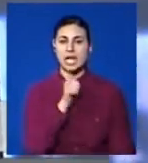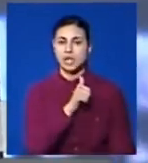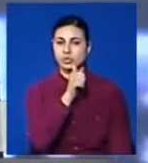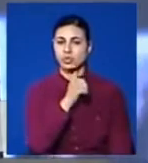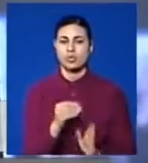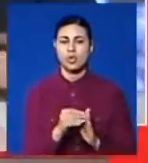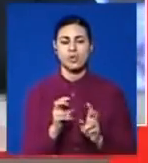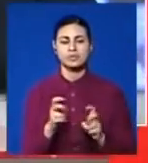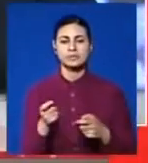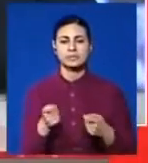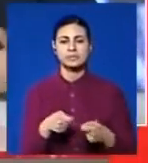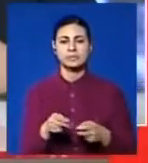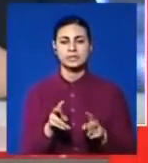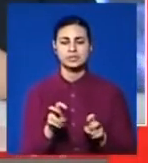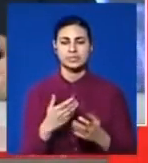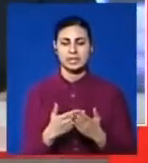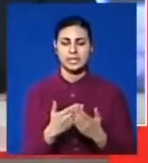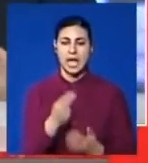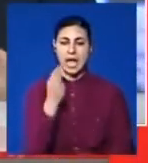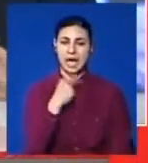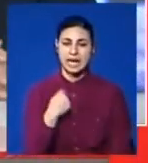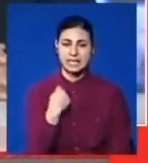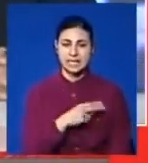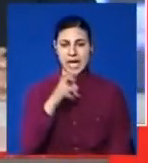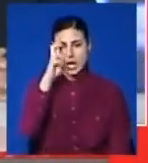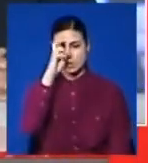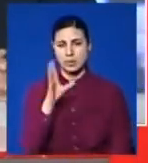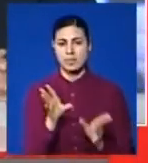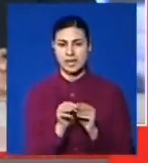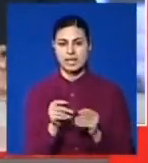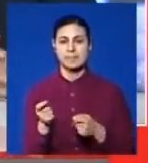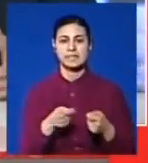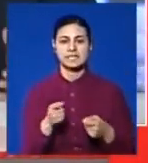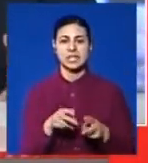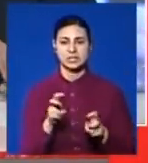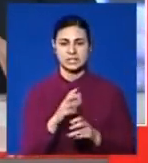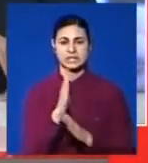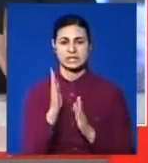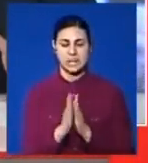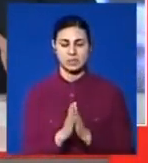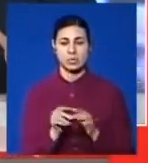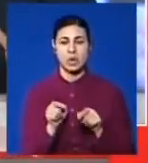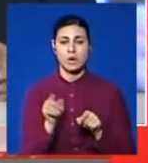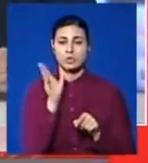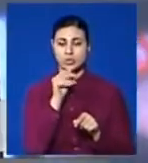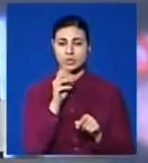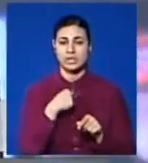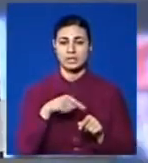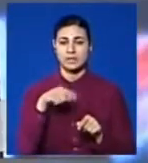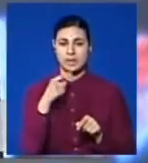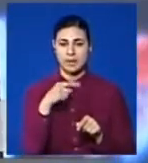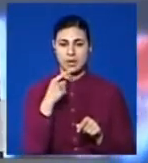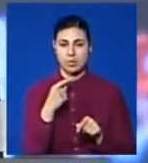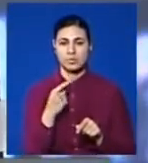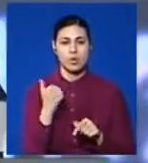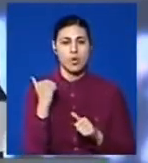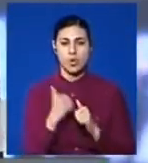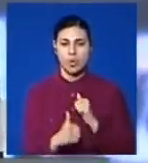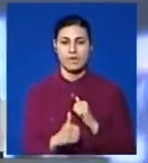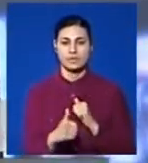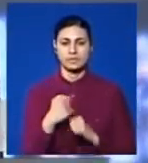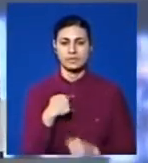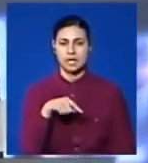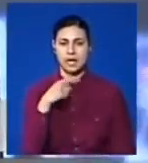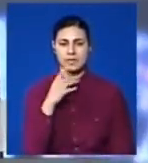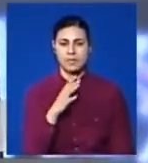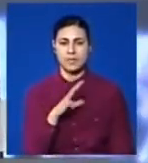საერთო ბიზნესების დაინტერესება? ეკლესიისა და ხელისუფლების საერთო ბიზნესების შესახებ. აქ, როდესაც ესე ვლაპარაკობ, ცალსახად ყოველთვის არ იგულისხმება, რომ